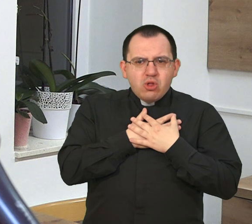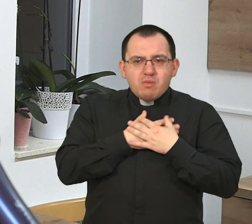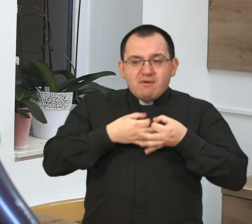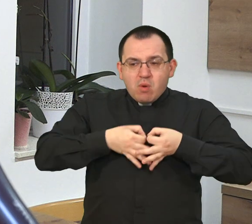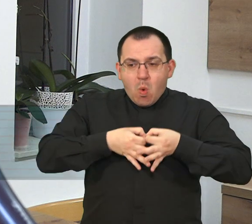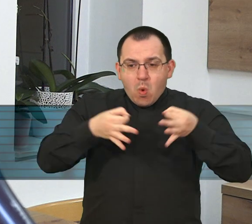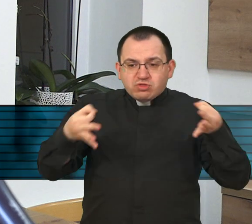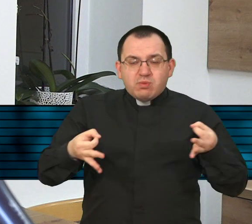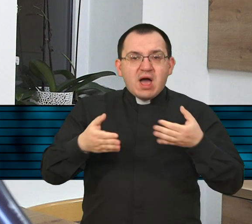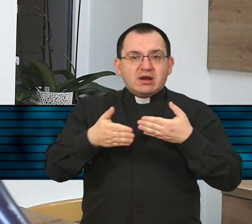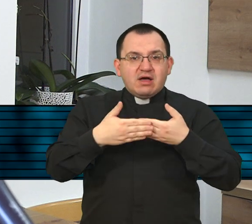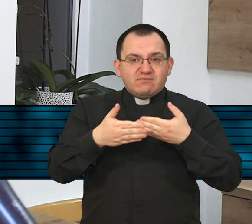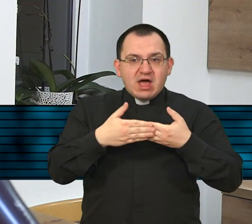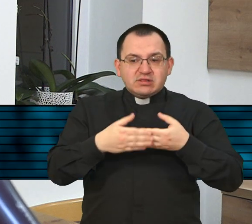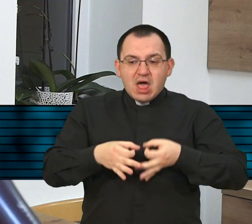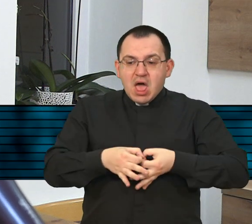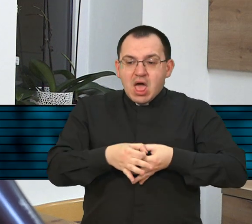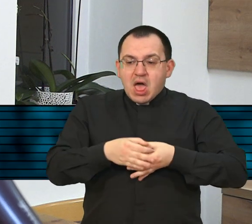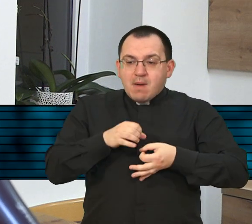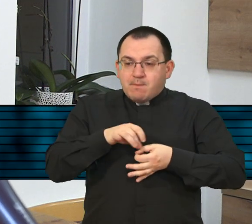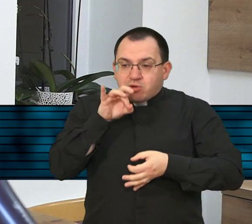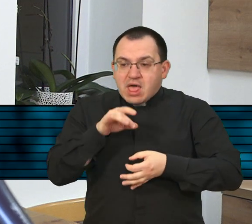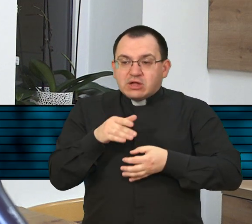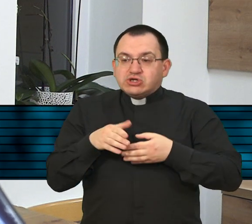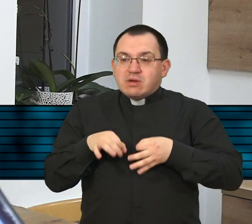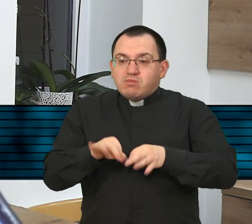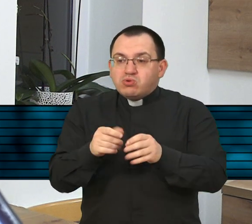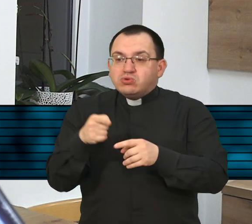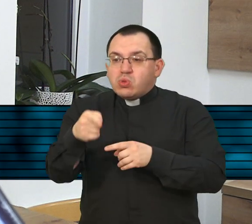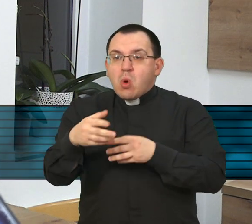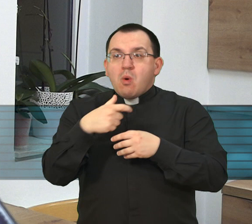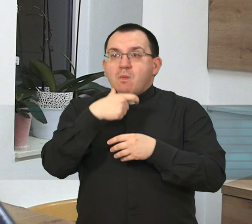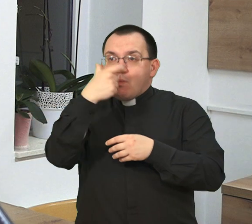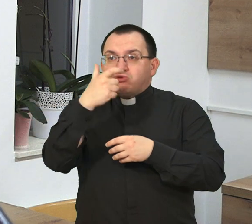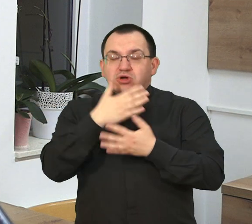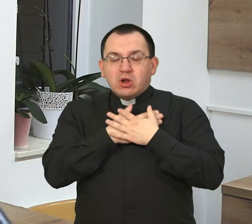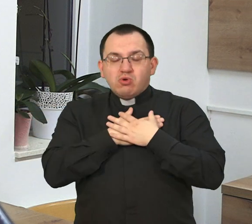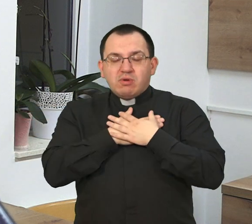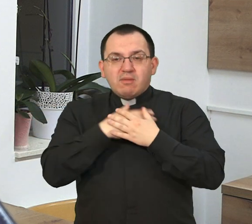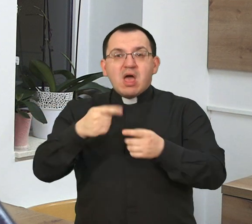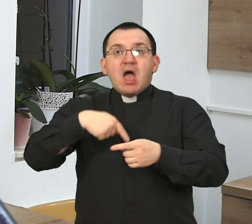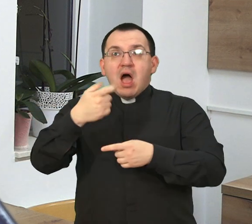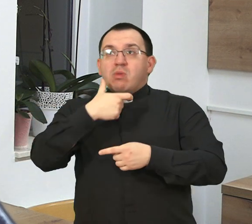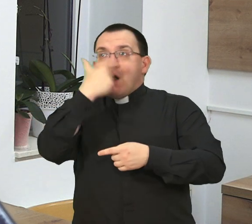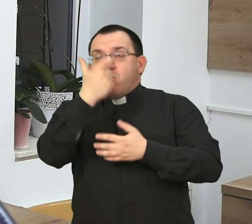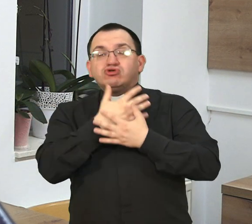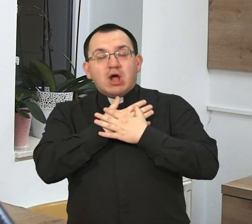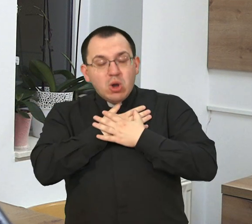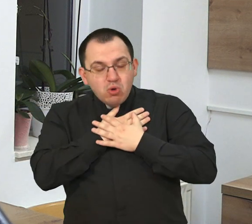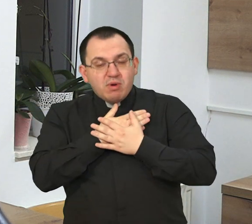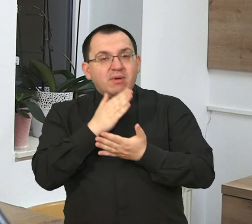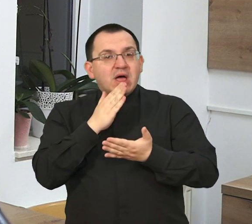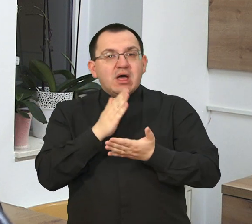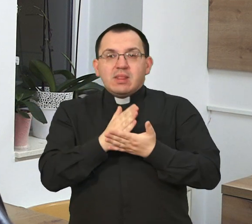otvara vrata, koja pronalazi put do Boga i do Božje ljubavi. A Božja ljubav onda naravno učini onaj svoj